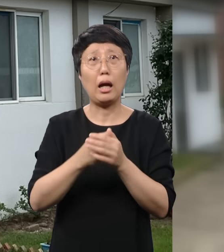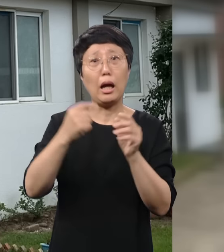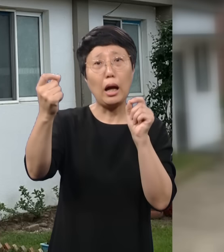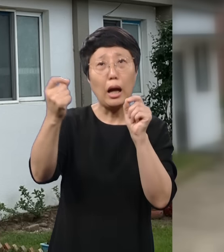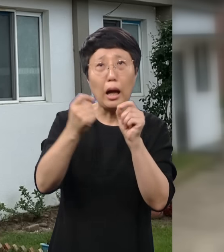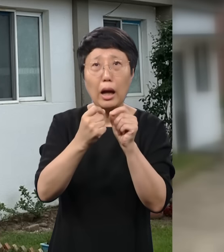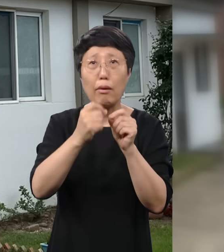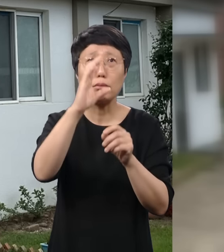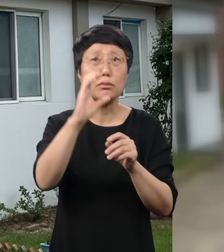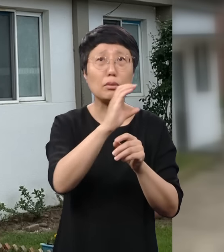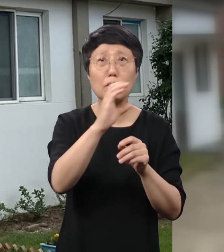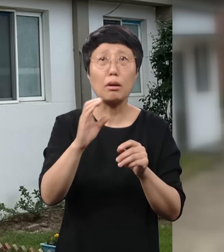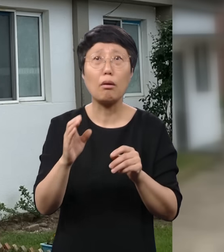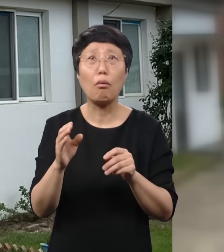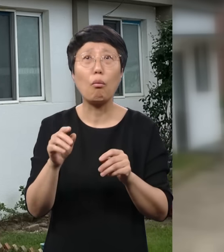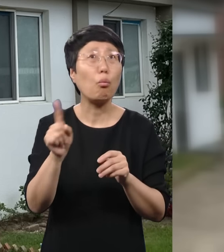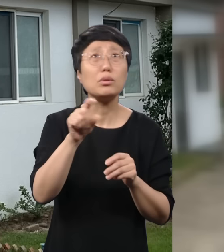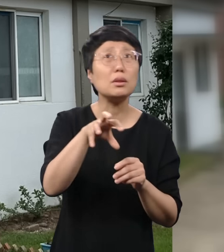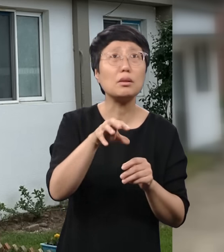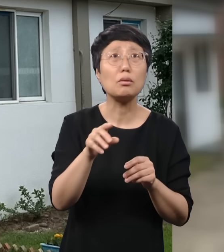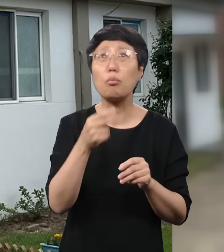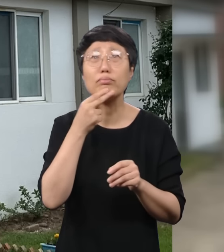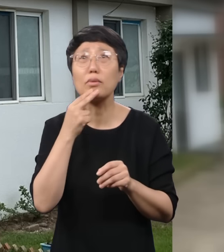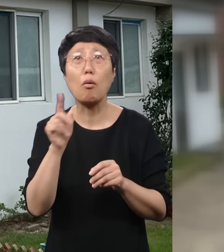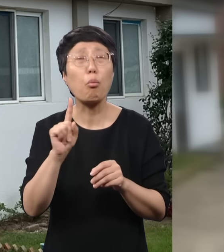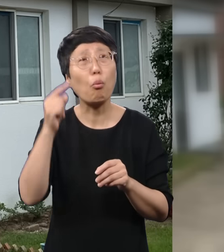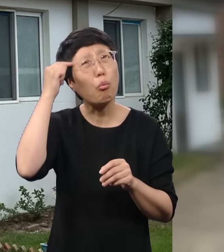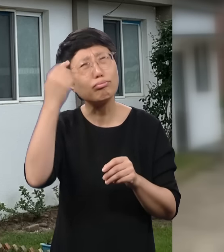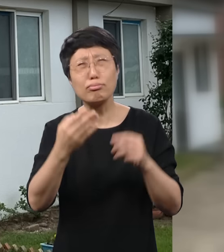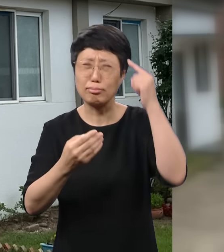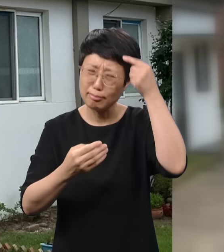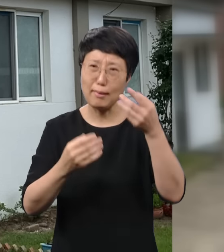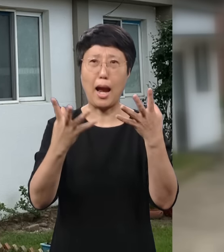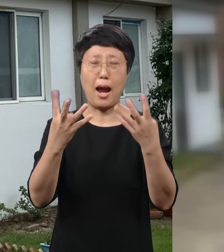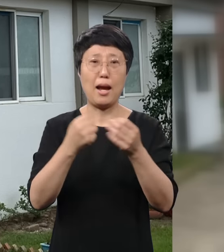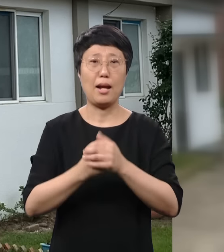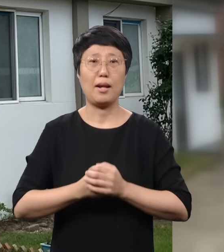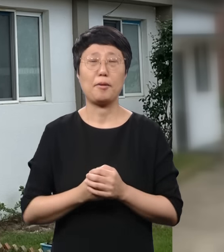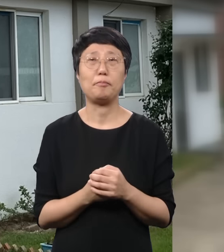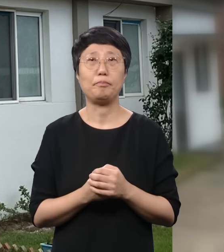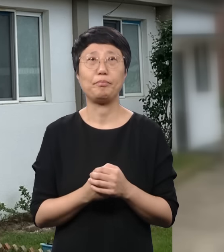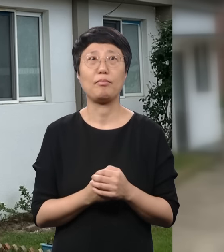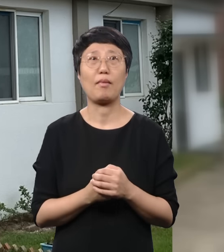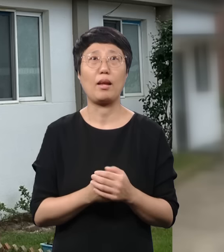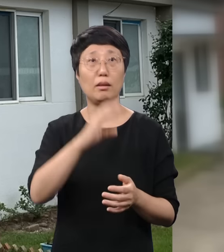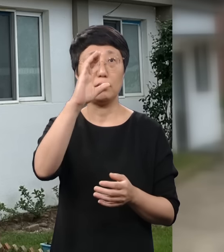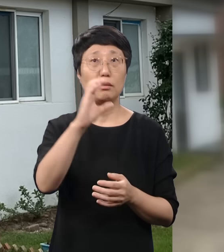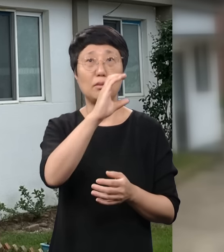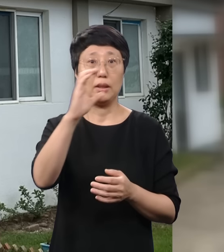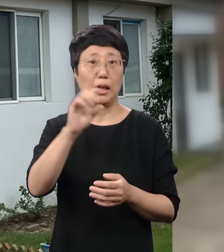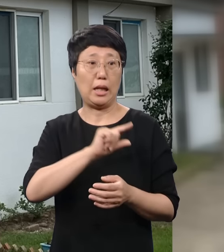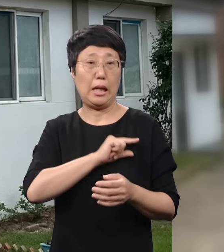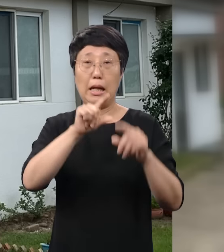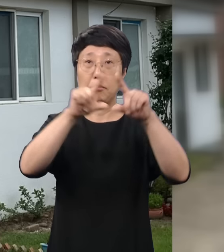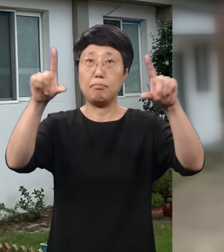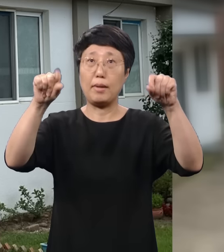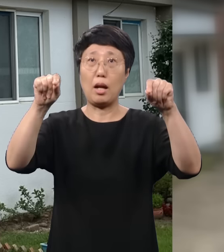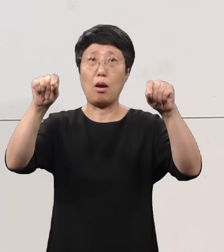사람들이 많이 있습니다 그래서 저는이 성당 간판